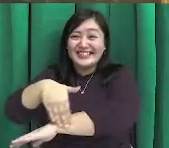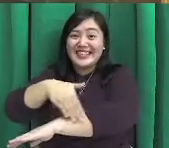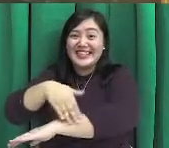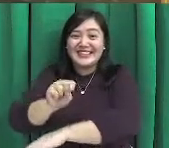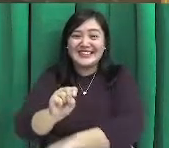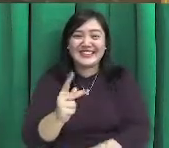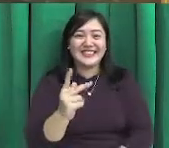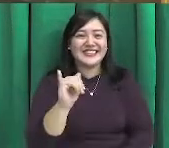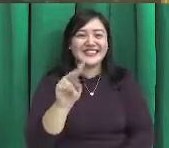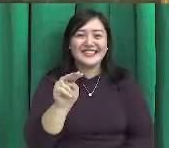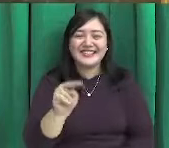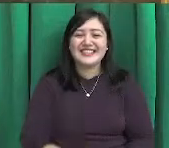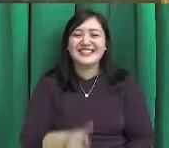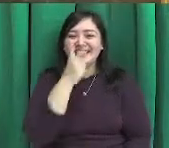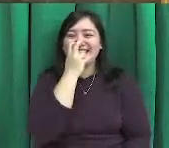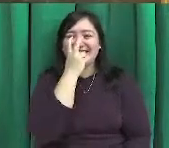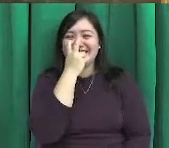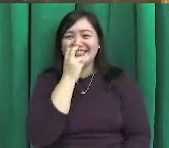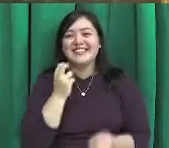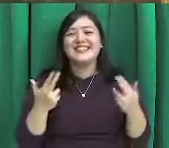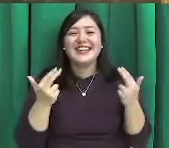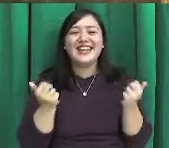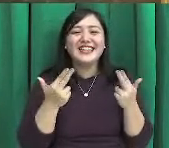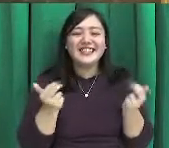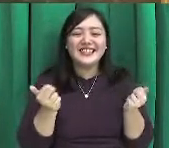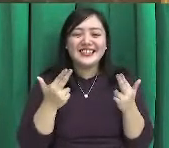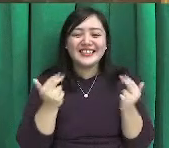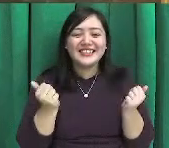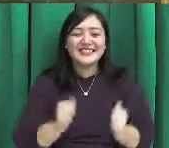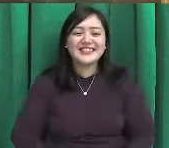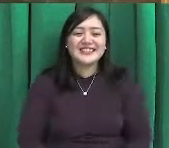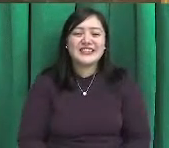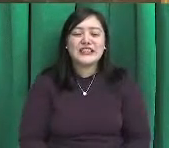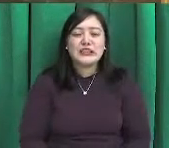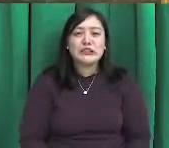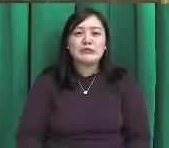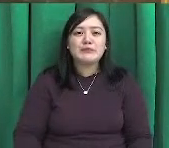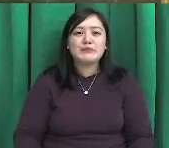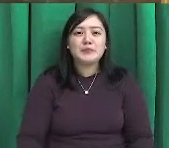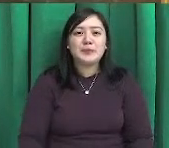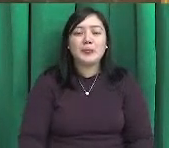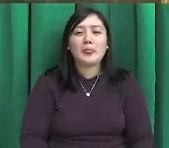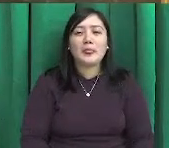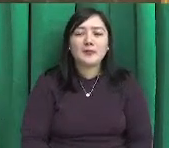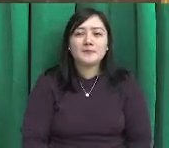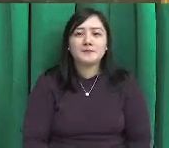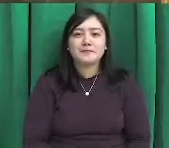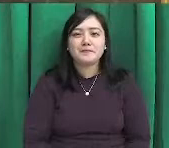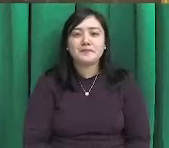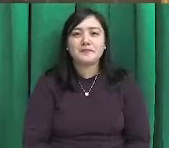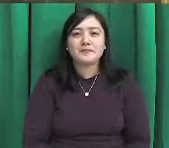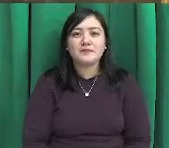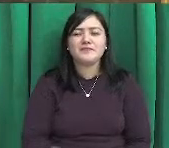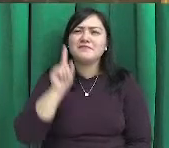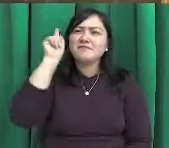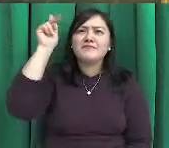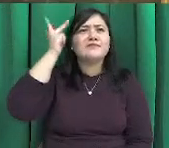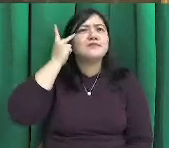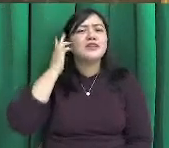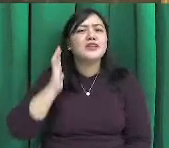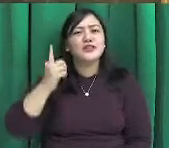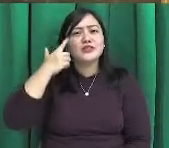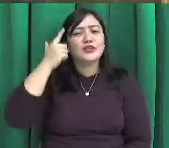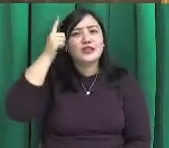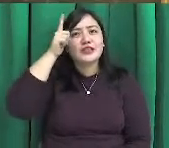Dark. Pero that's good. At least alam natin, makikita natin kasi may mga tinatago. Pero talaga, ako talaga, hindi naman